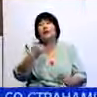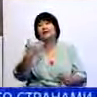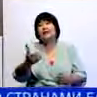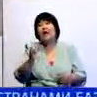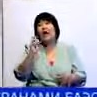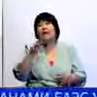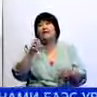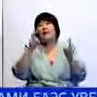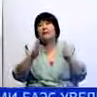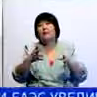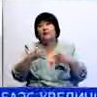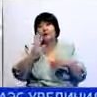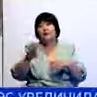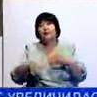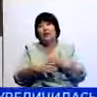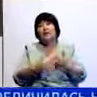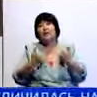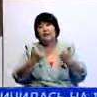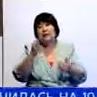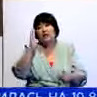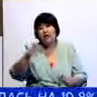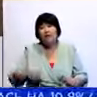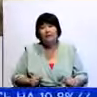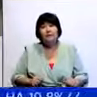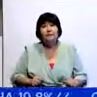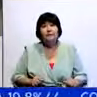акимата пострадавший семье будет оказана поддержка